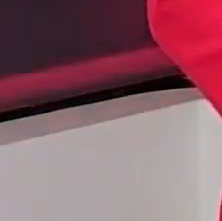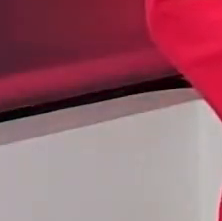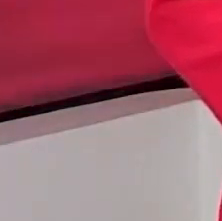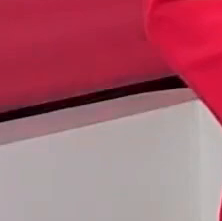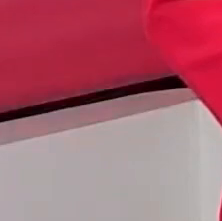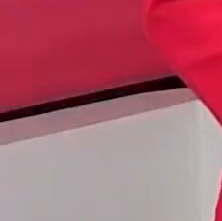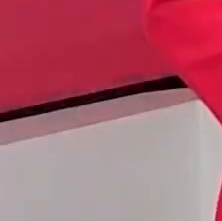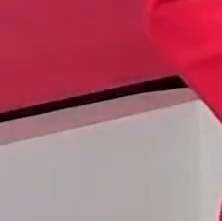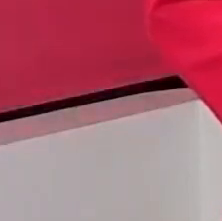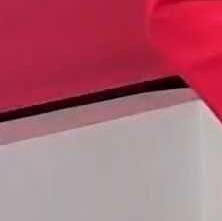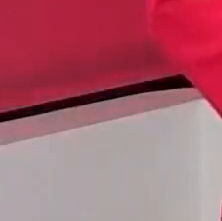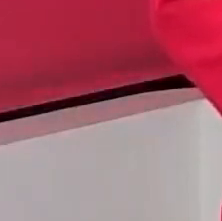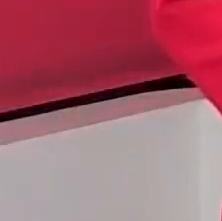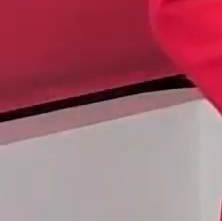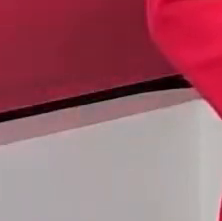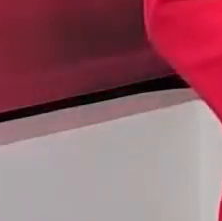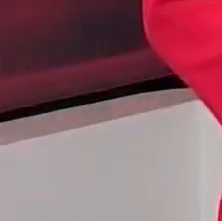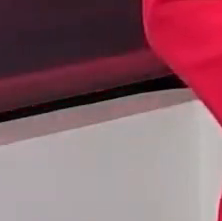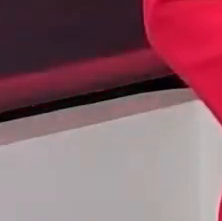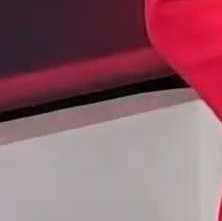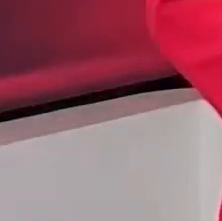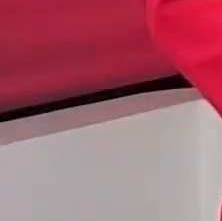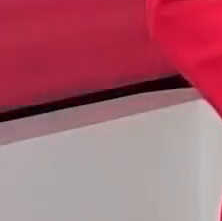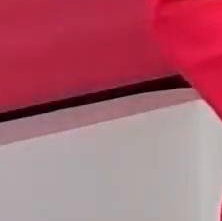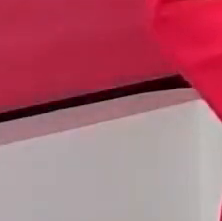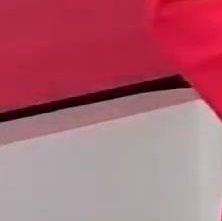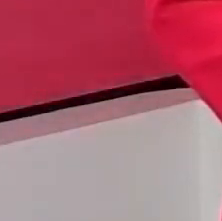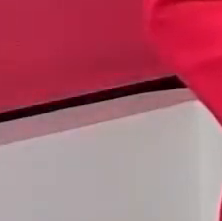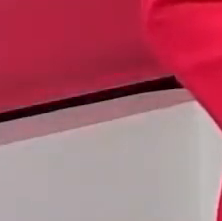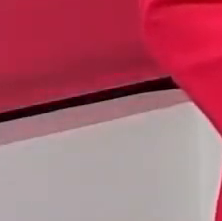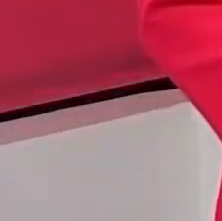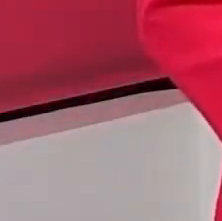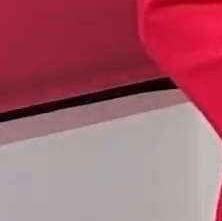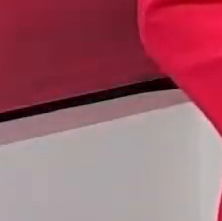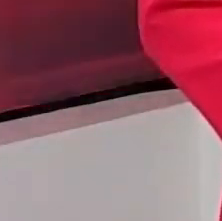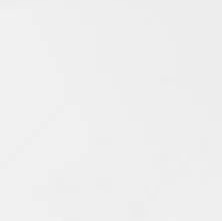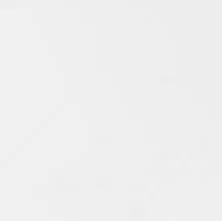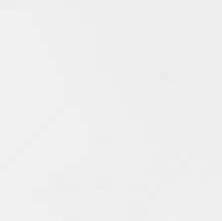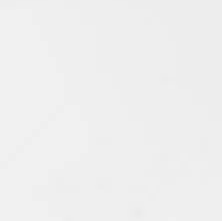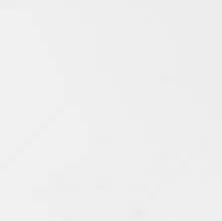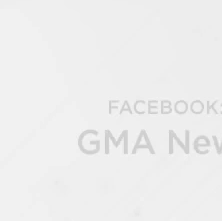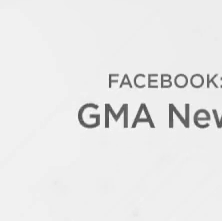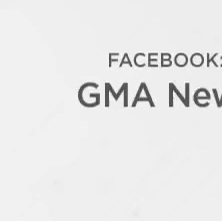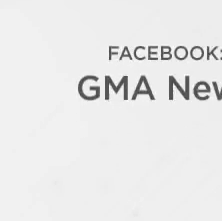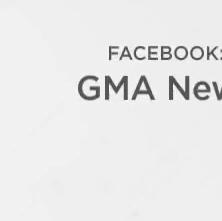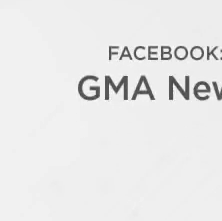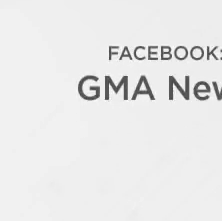samahan nyo kami sa GMA Pinoy TV at sa www.gmanews.tv.